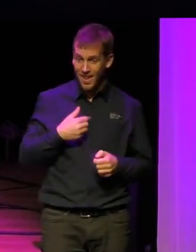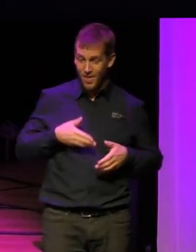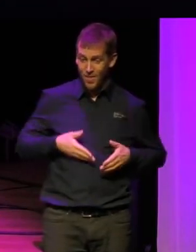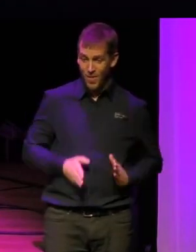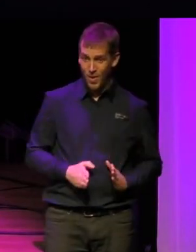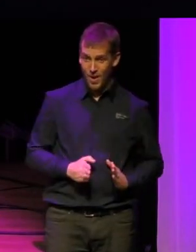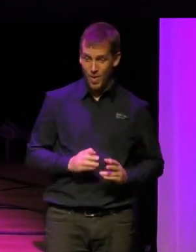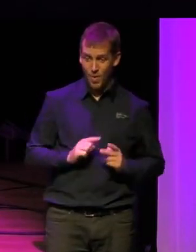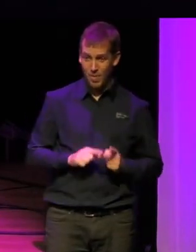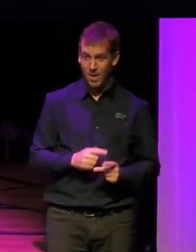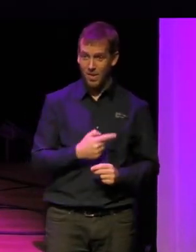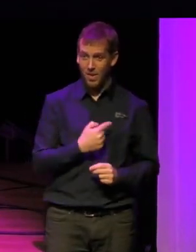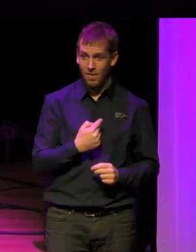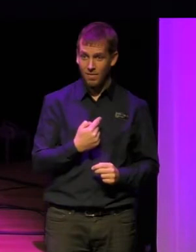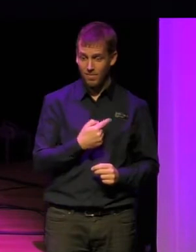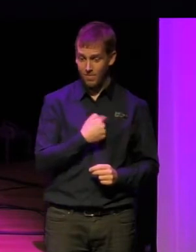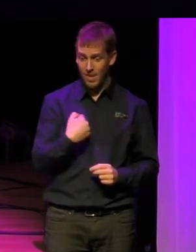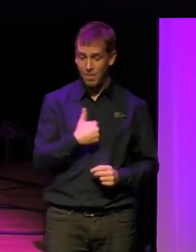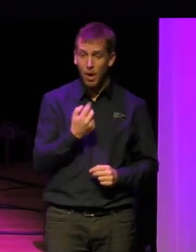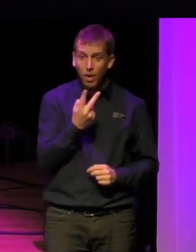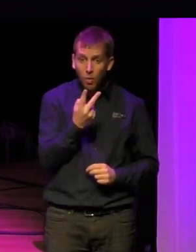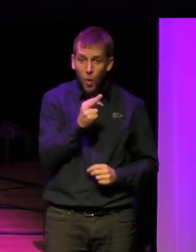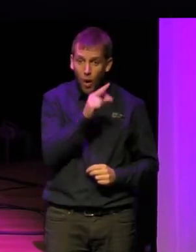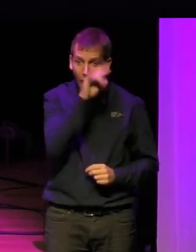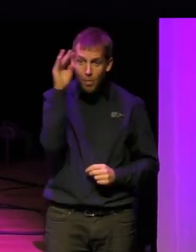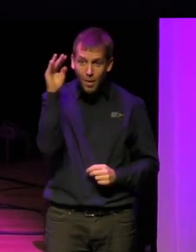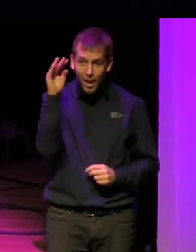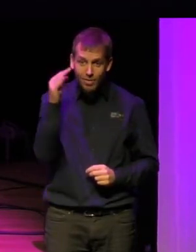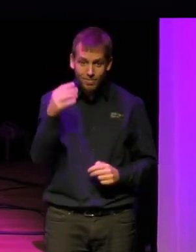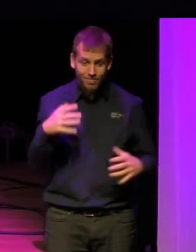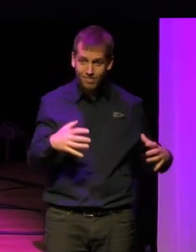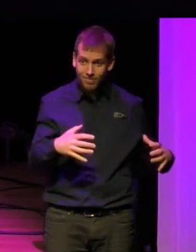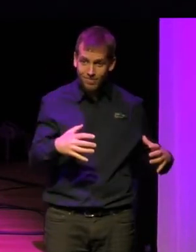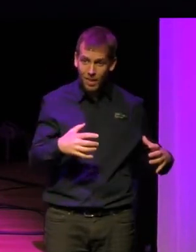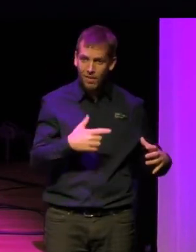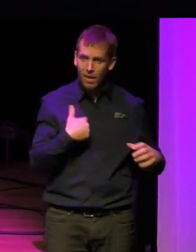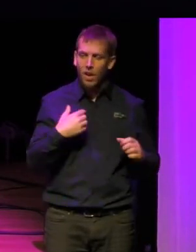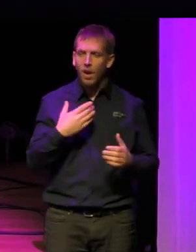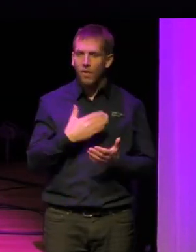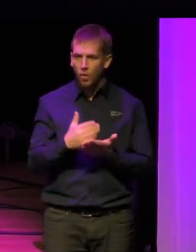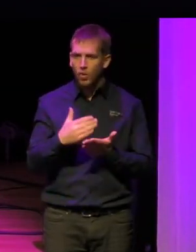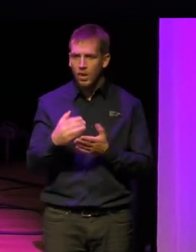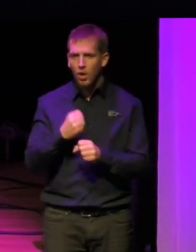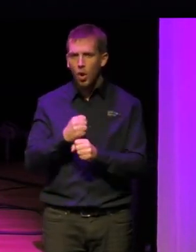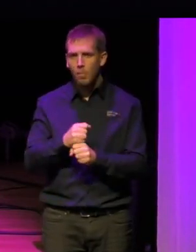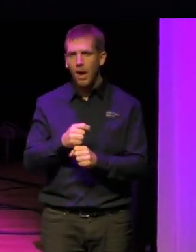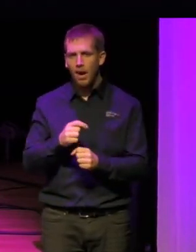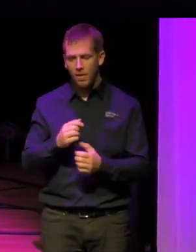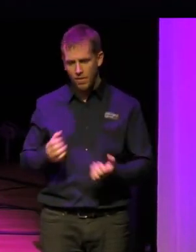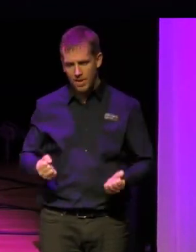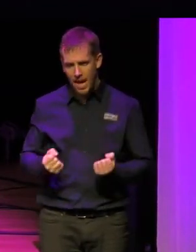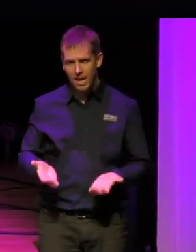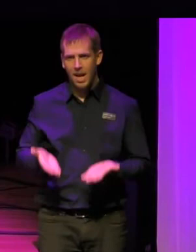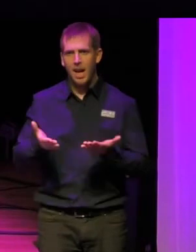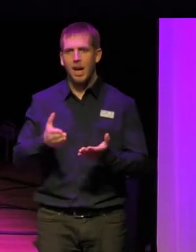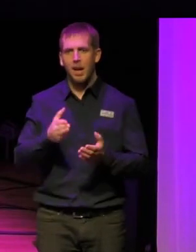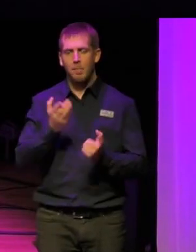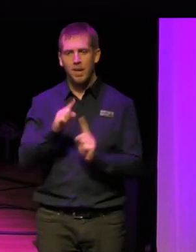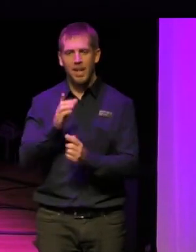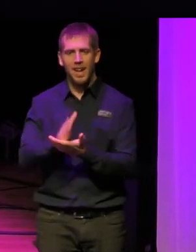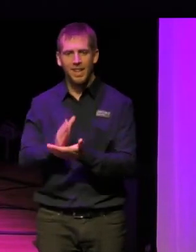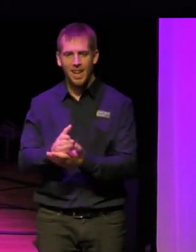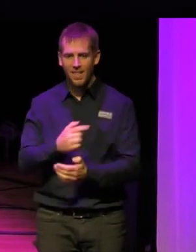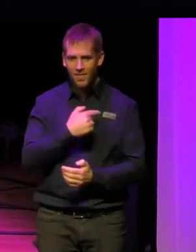gamla. Vi kommer att förstärka mänskliga rättigheter här i Sverige. Vi kommer att